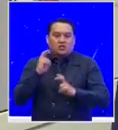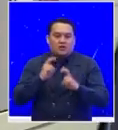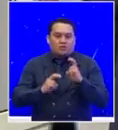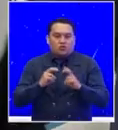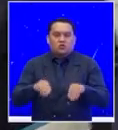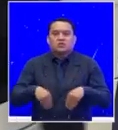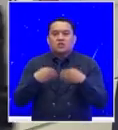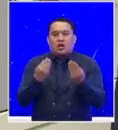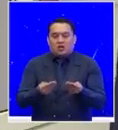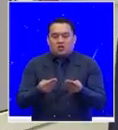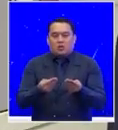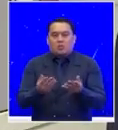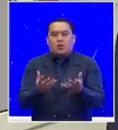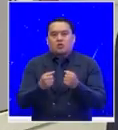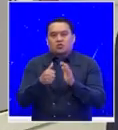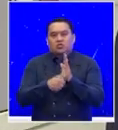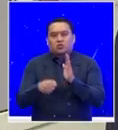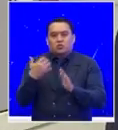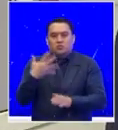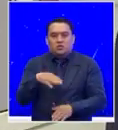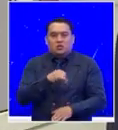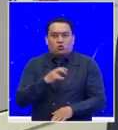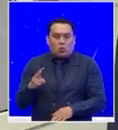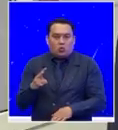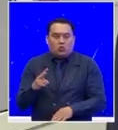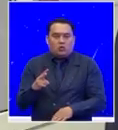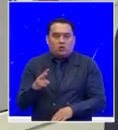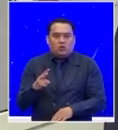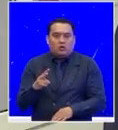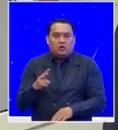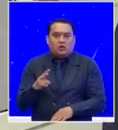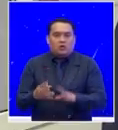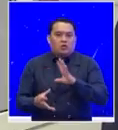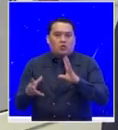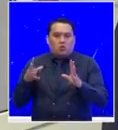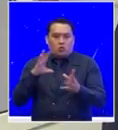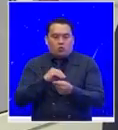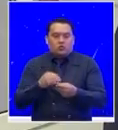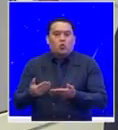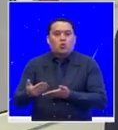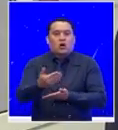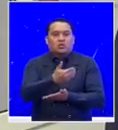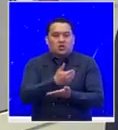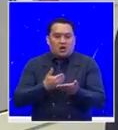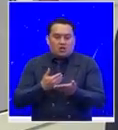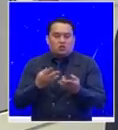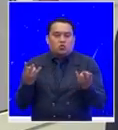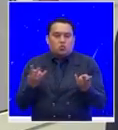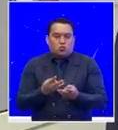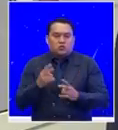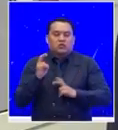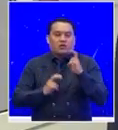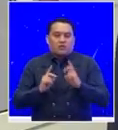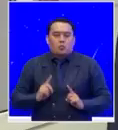быть сдано, должны получить 650 тонн валового сбора урожая. Из них должно быть на